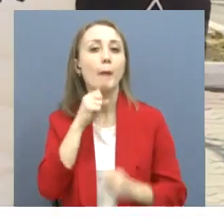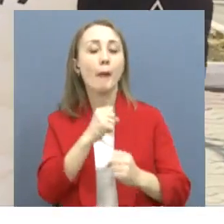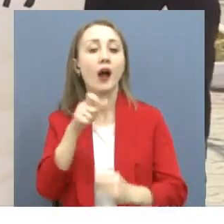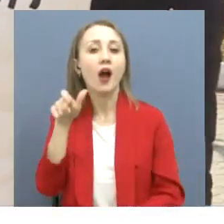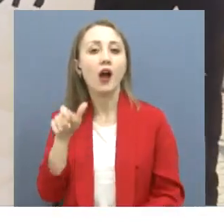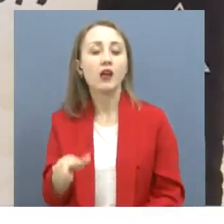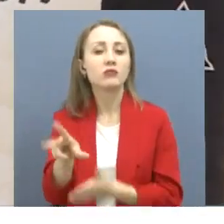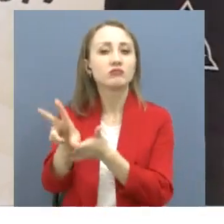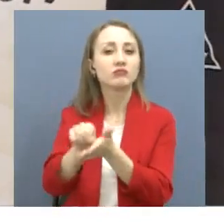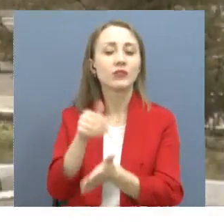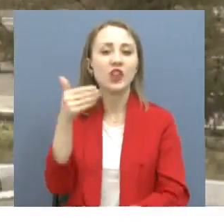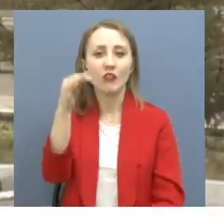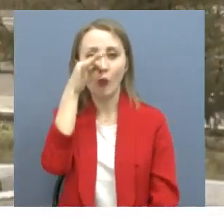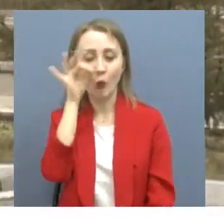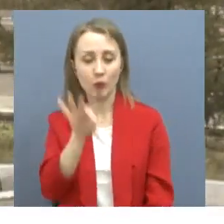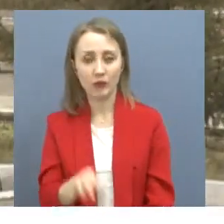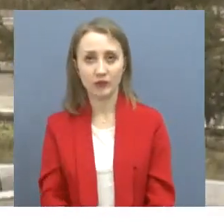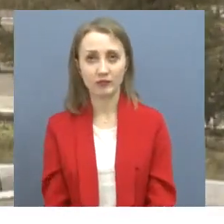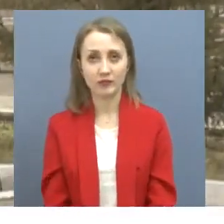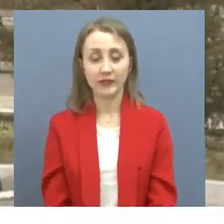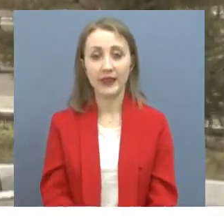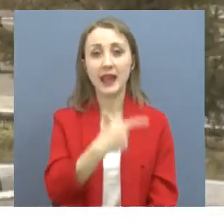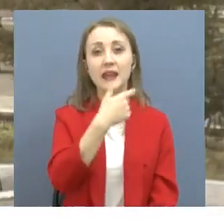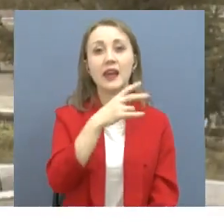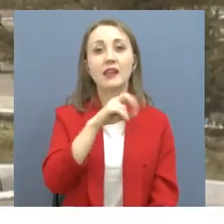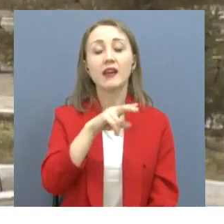на практике его маневры.